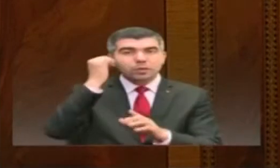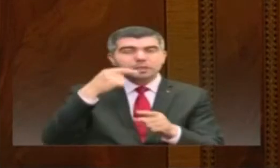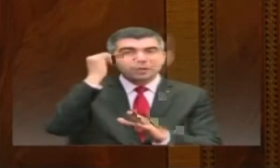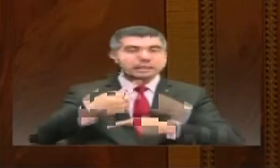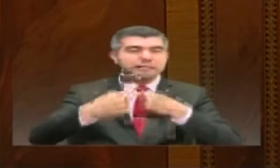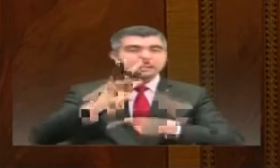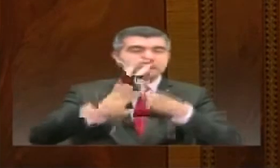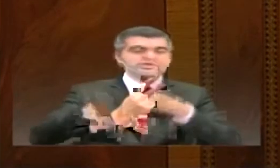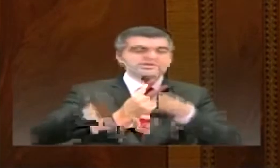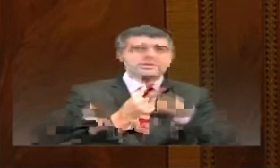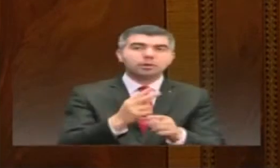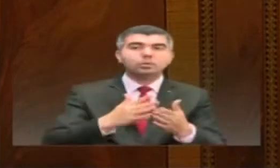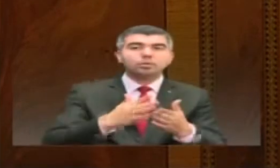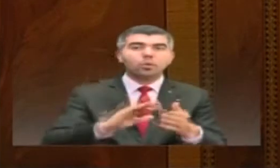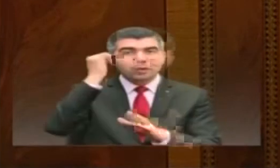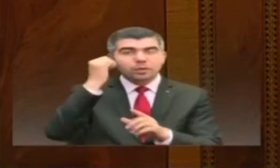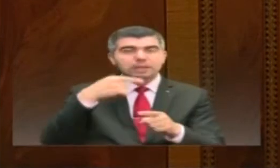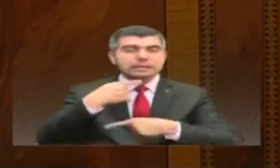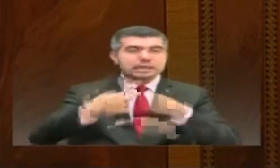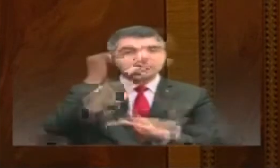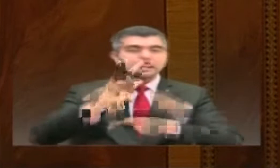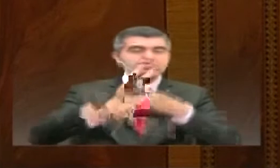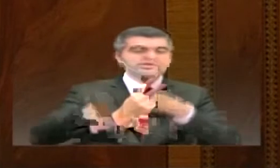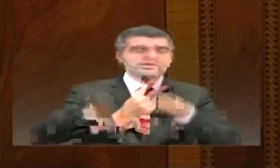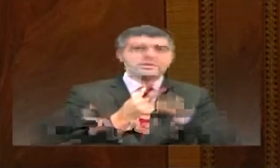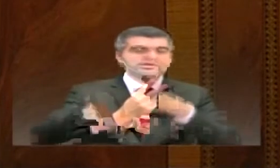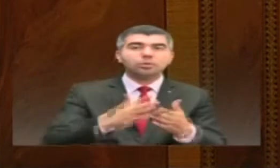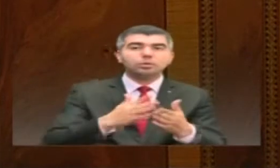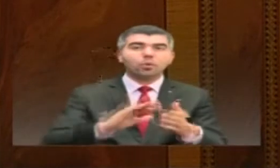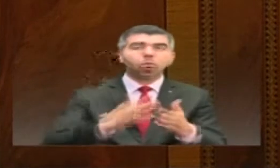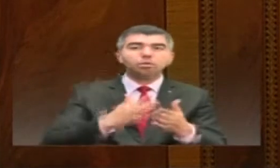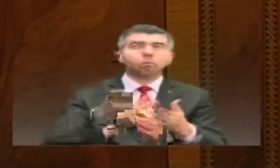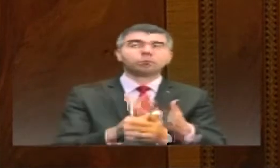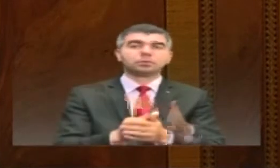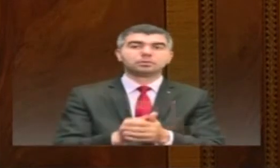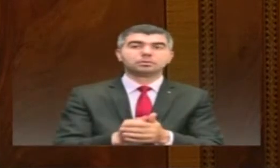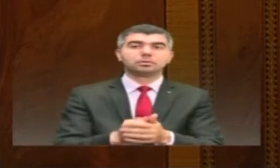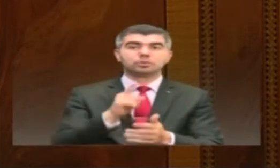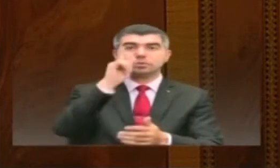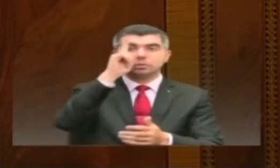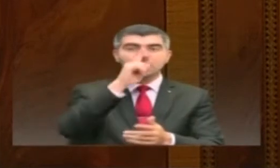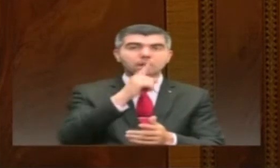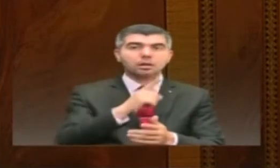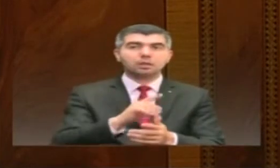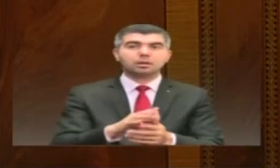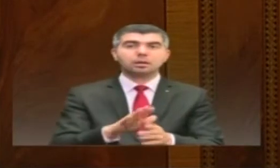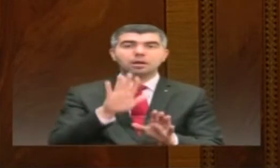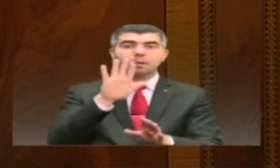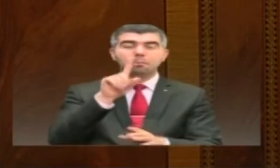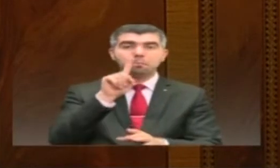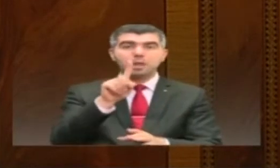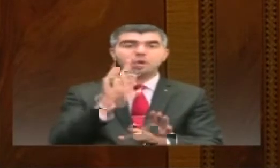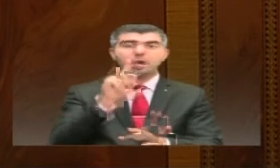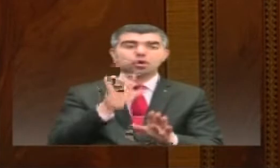الاندماج بالنسبة للشباب يقرب من شاب أو طفل، طفل أو شاب كيخرجوا من التعليم. صور هاد يعني واحد